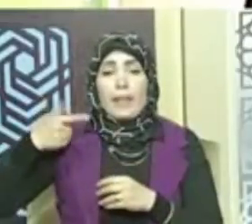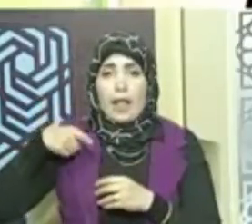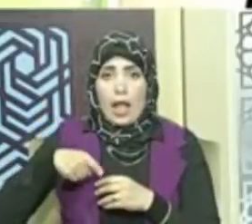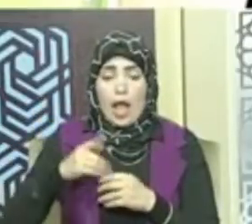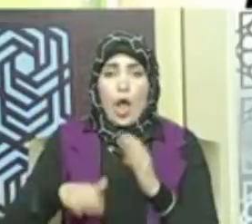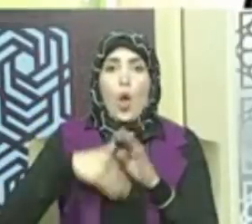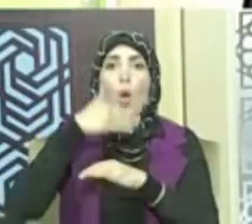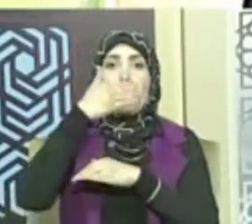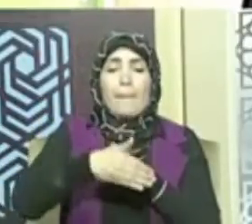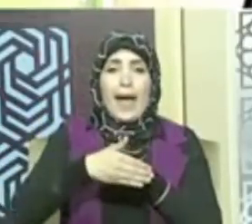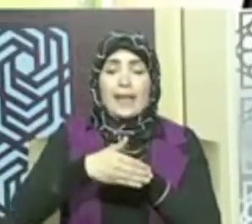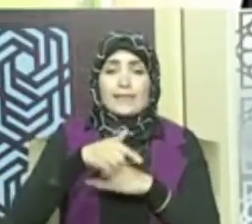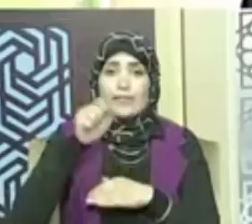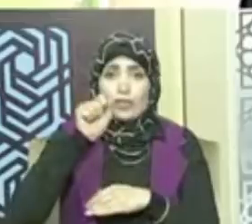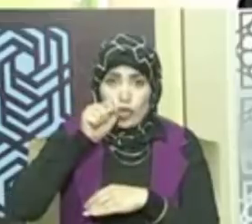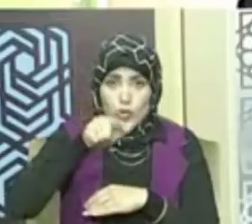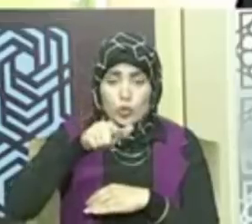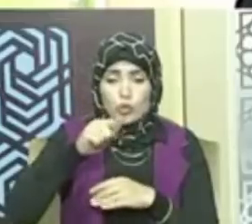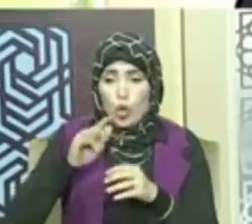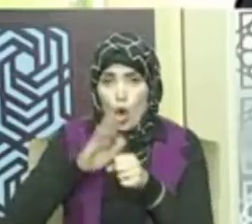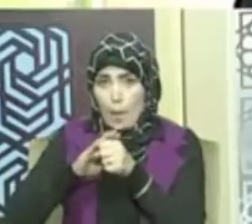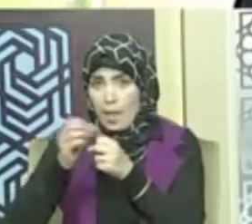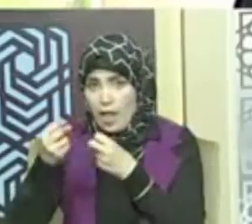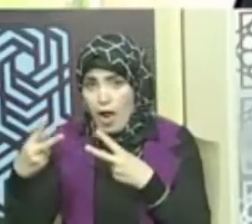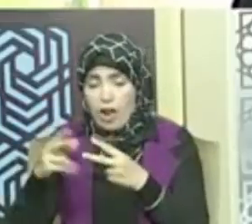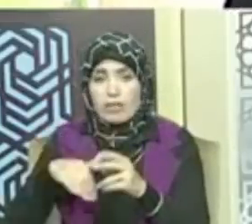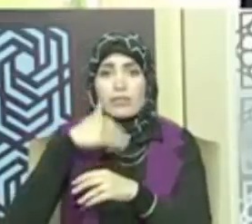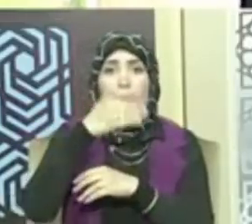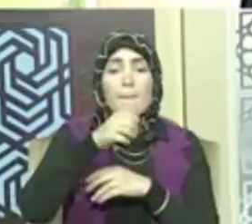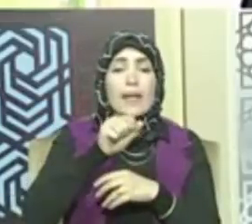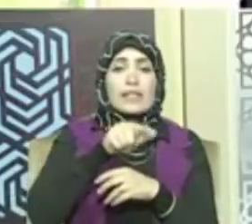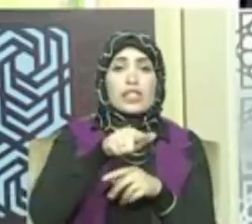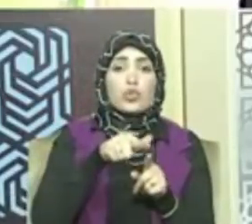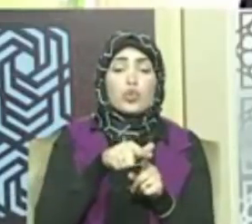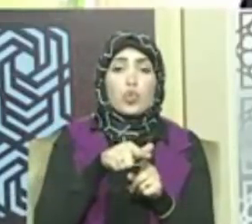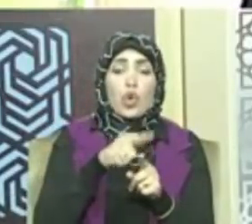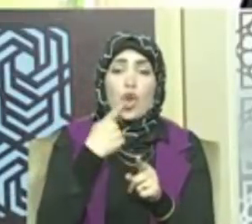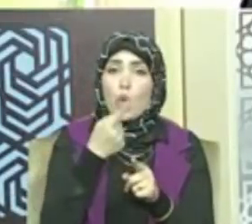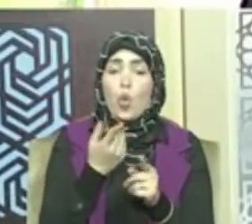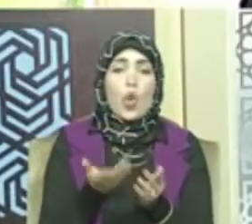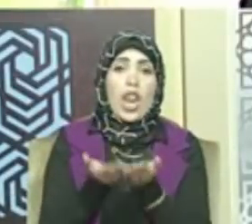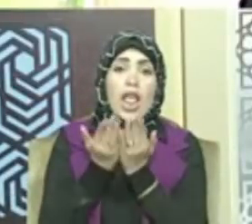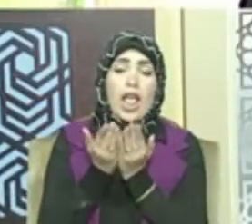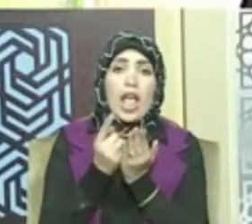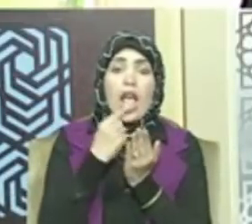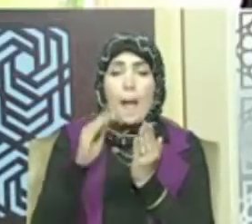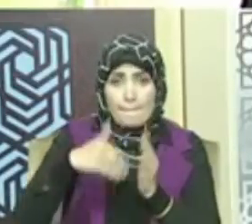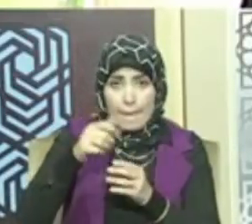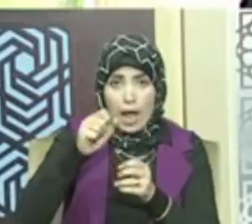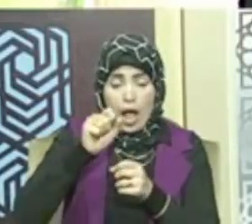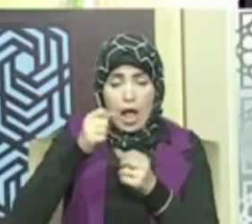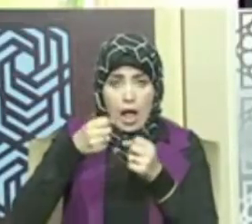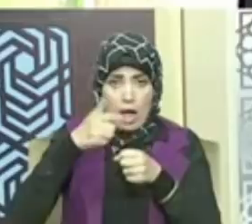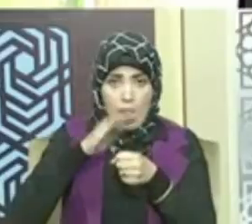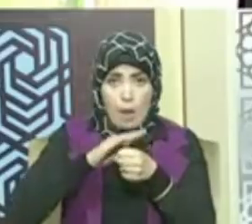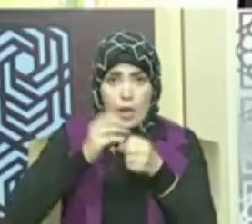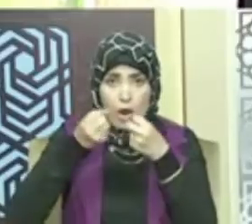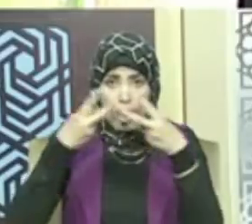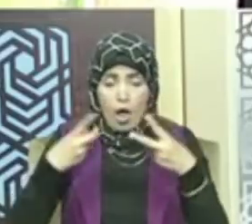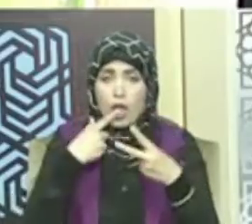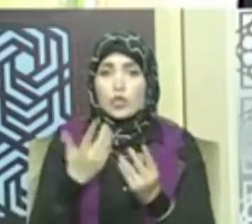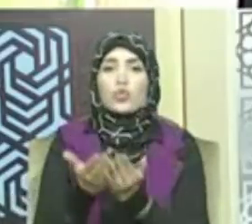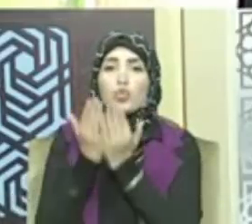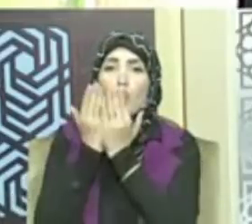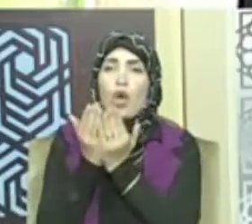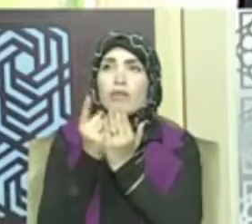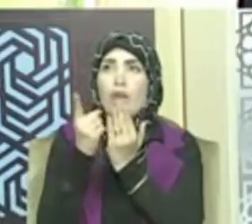وبعده 6 أشهر أو 5 الأشهر الباقية بعد رمضان يدعون الله